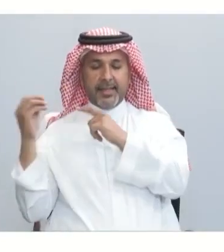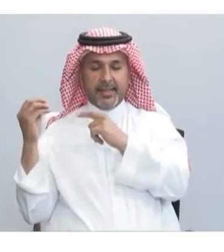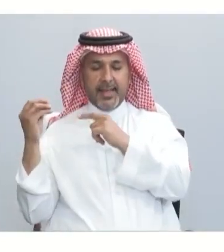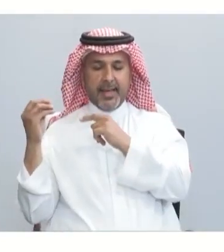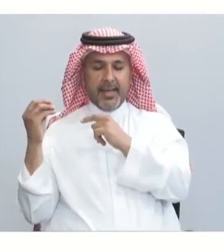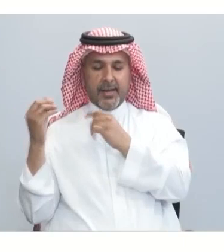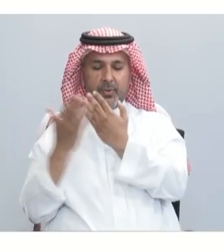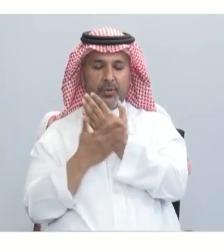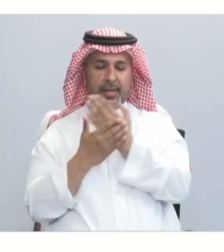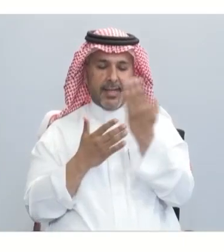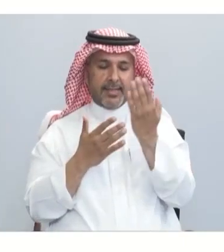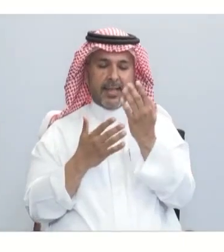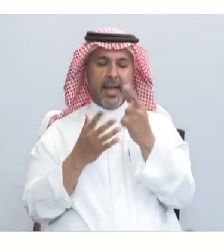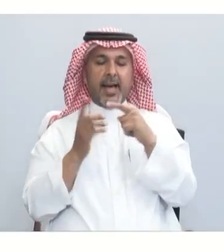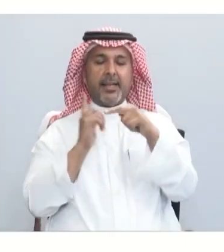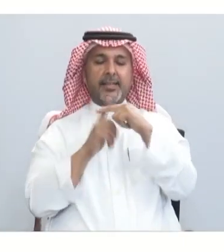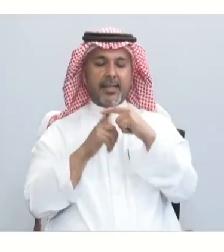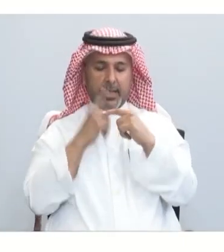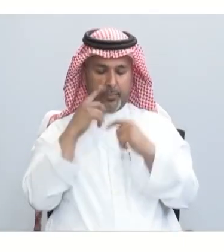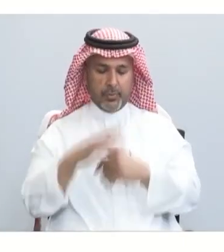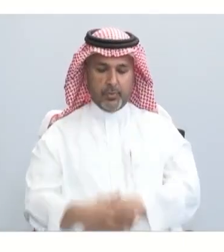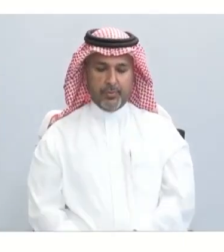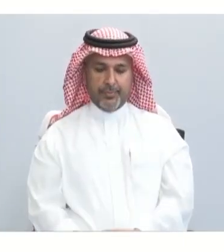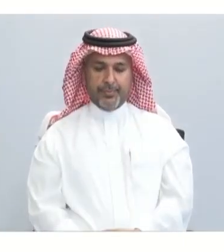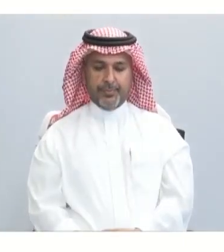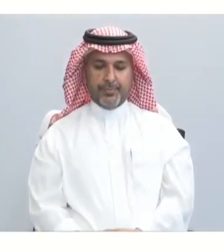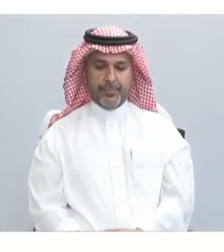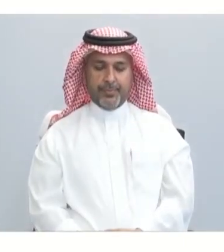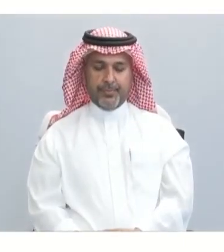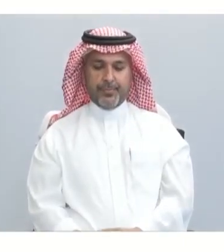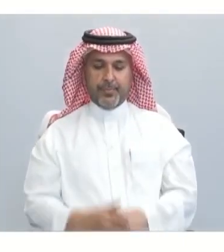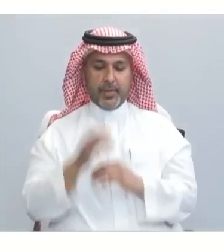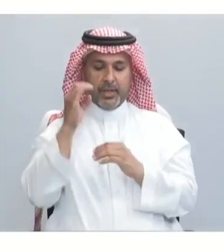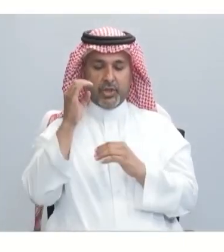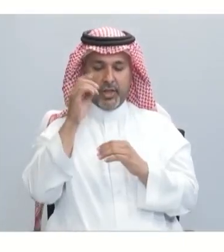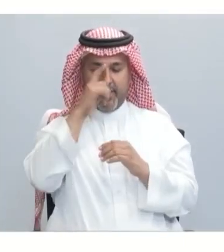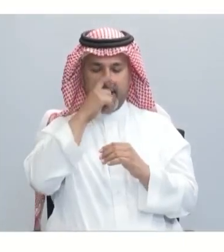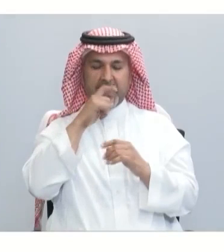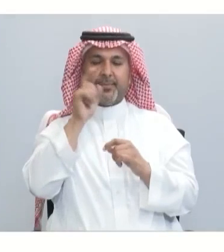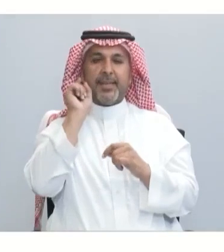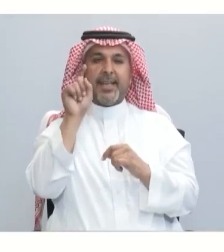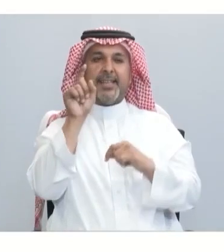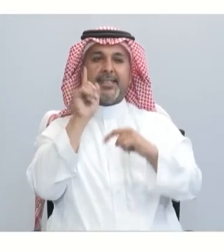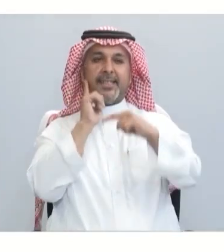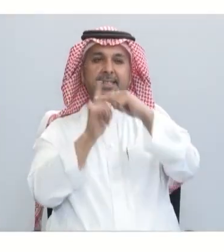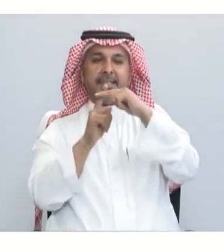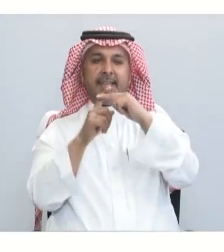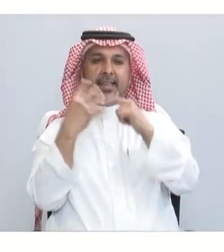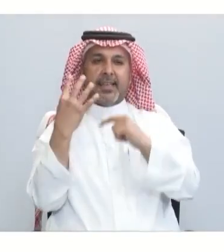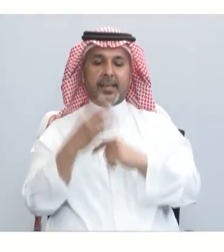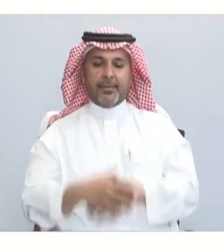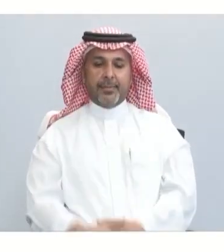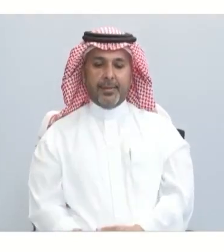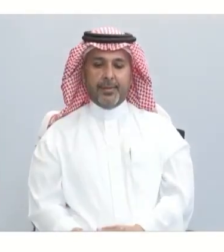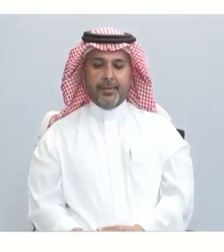الى هذا الاختلاف طيب معناتها اني داخل الجذر في اكس زائد اين اكس زائد ا هنا